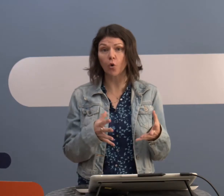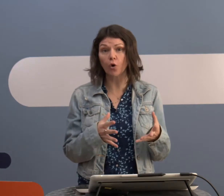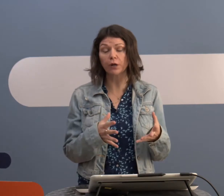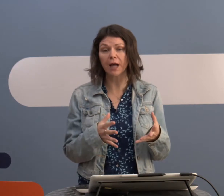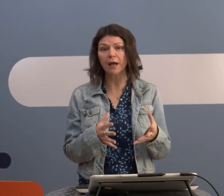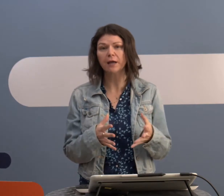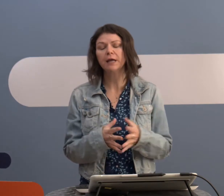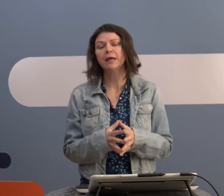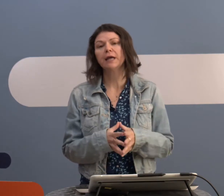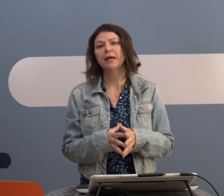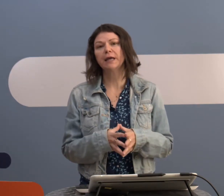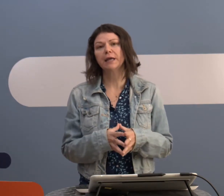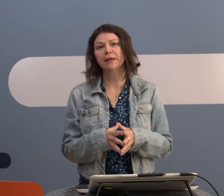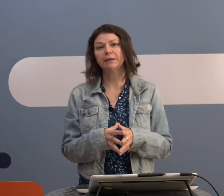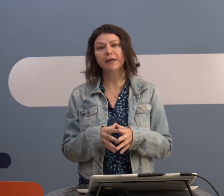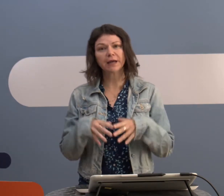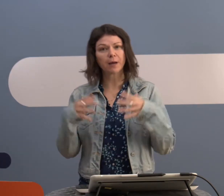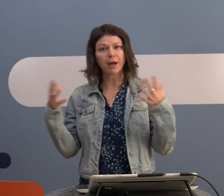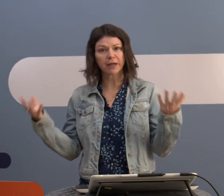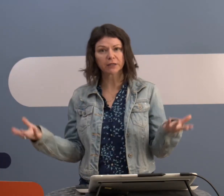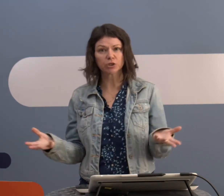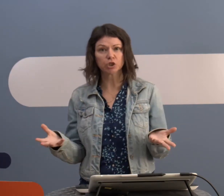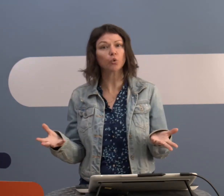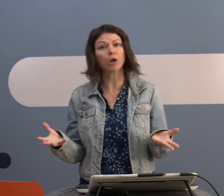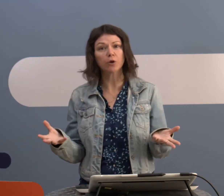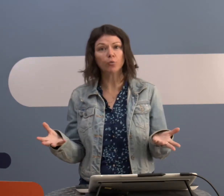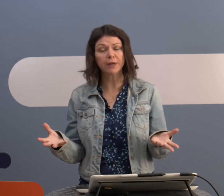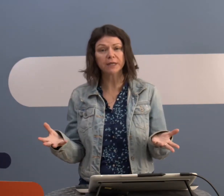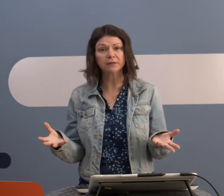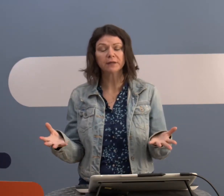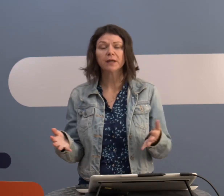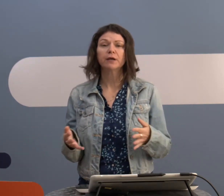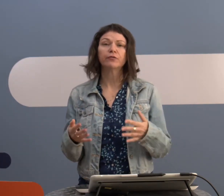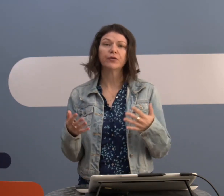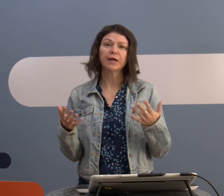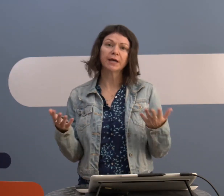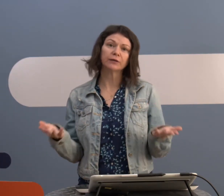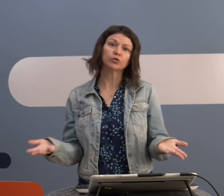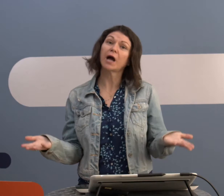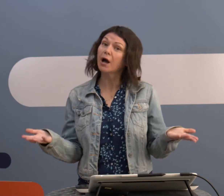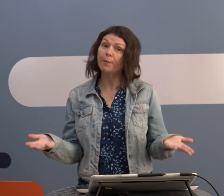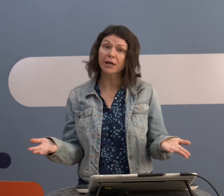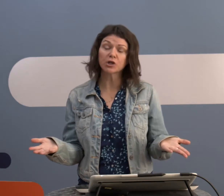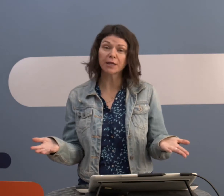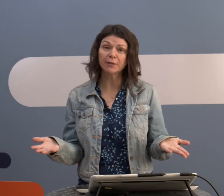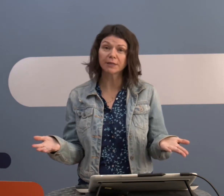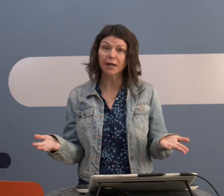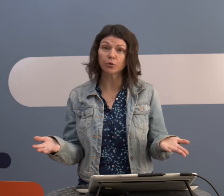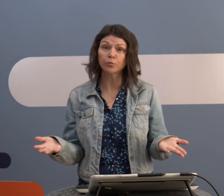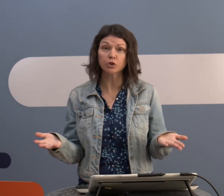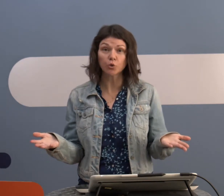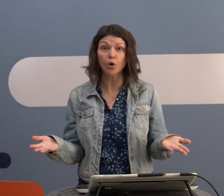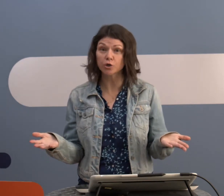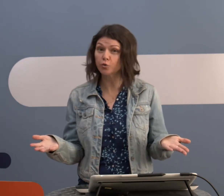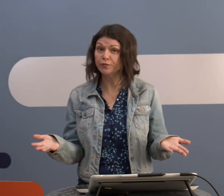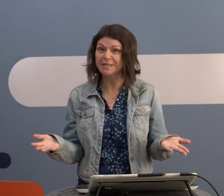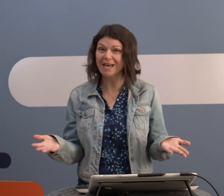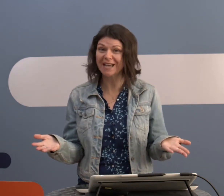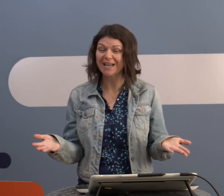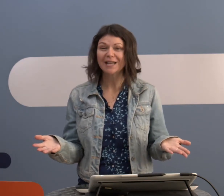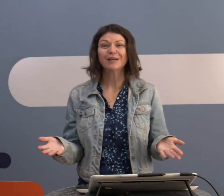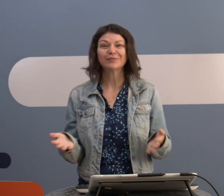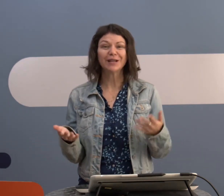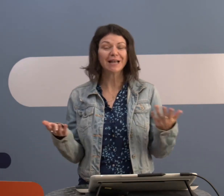בימי קורונה, דרך המערכת השידור הלאומית, ותודה רבה שהייתם איתנו בשיעור חשוב